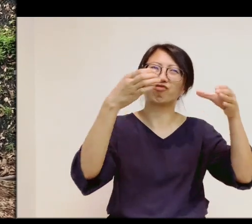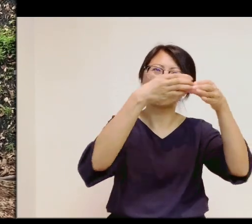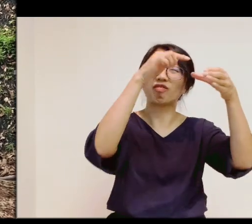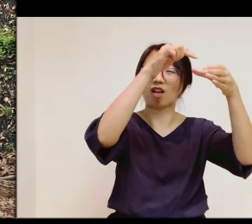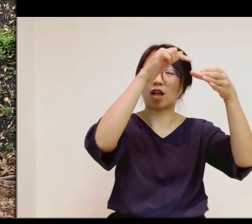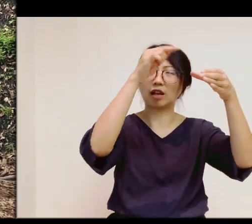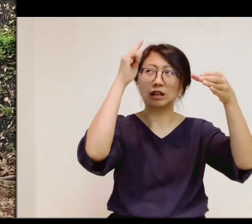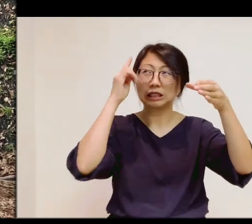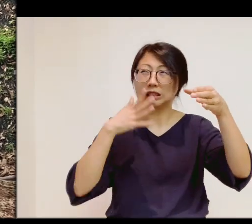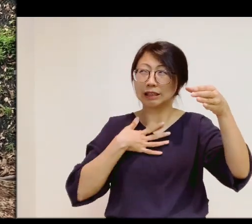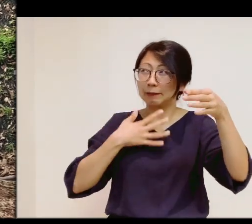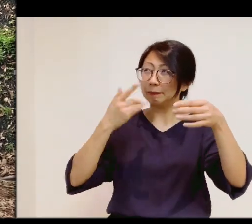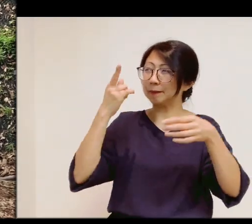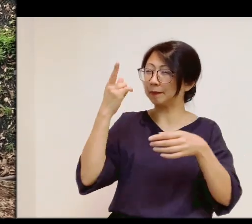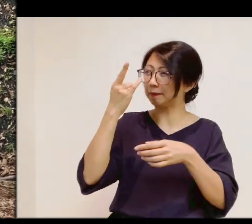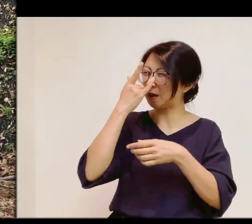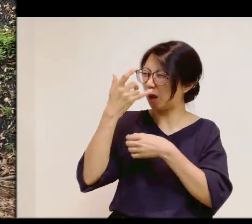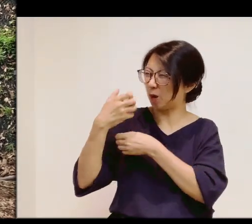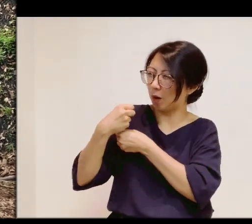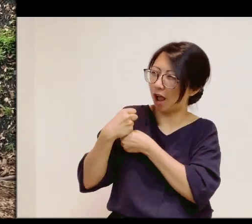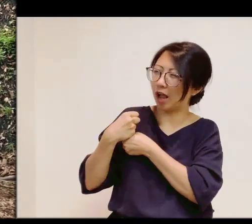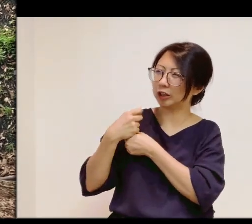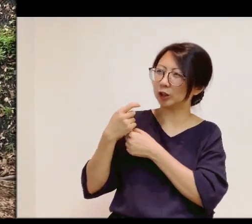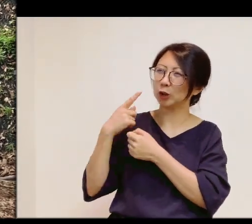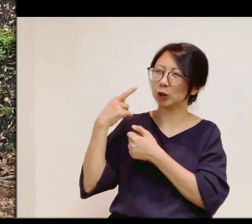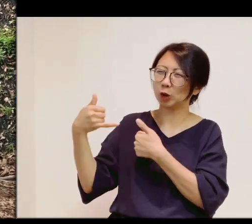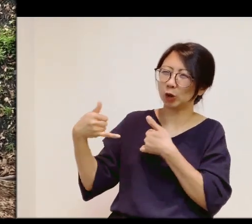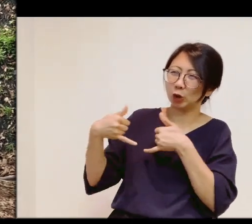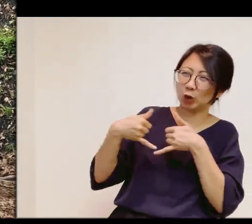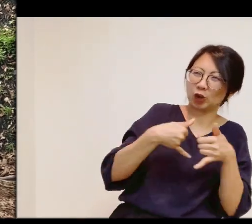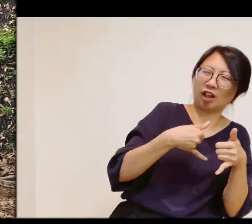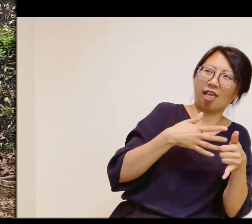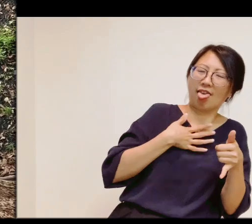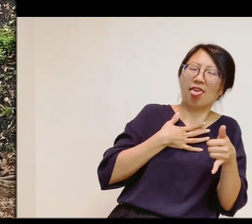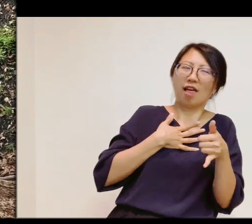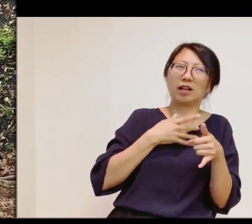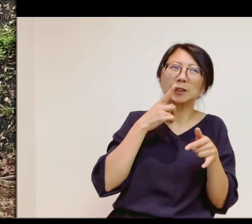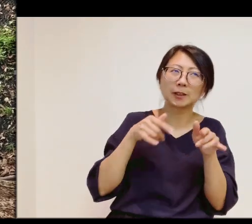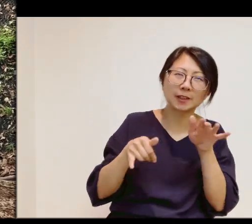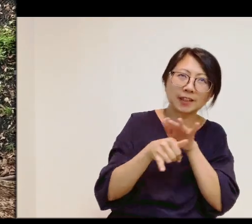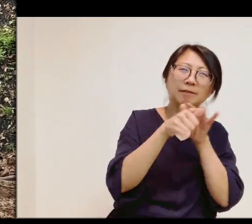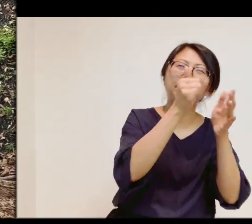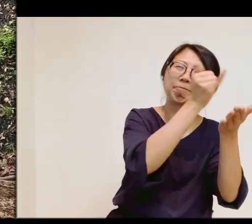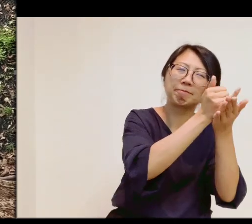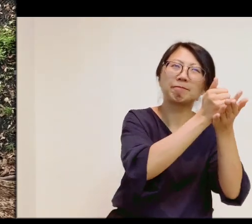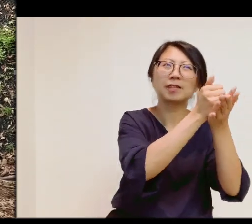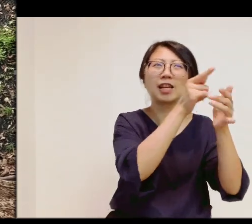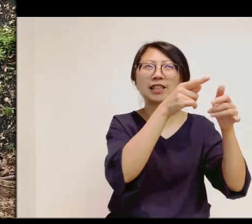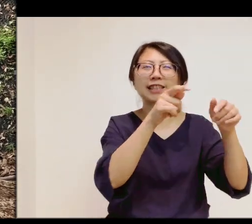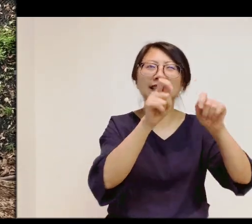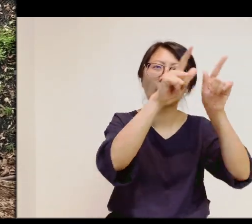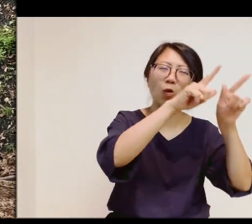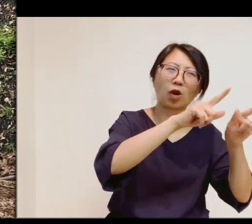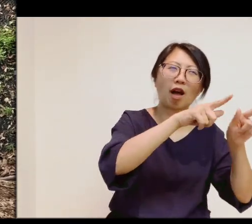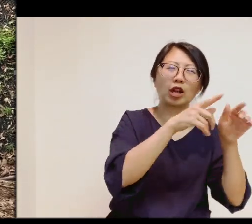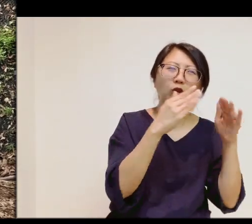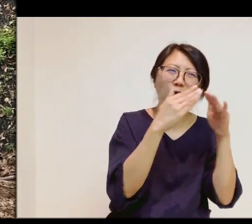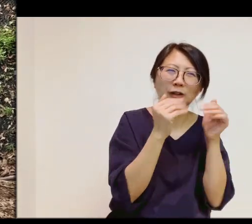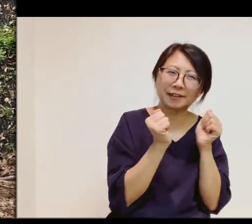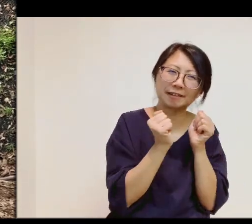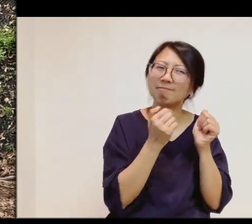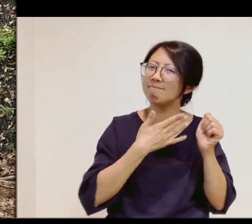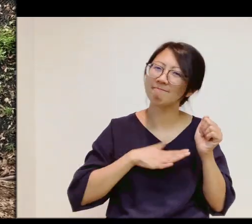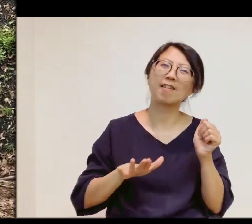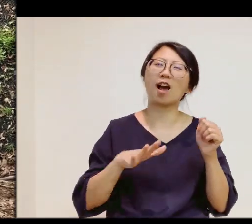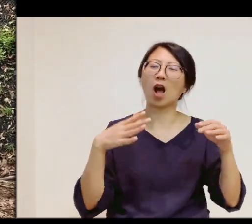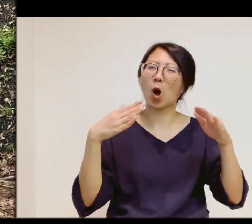德軍啊嘛。但係咧，佢一家人齊齊整整咁樣匿埋喺閣樓度咧，過咗一段日子咧，佢反而覺得係一個好美好嘅時光。